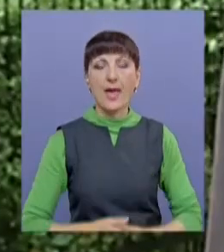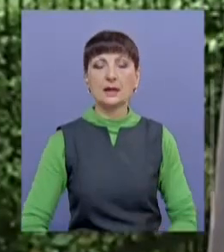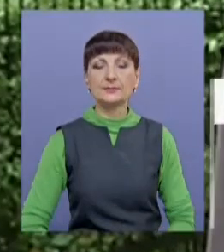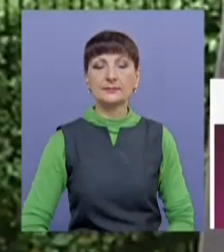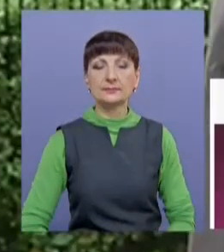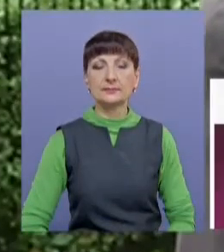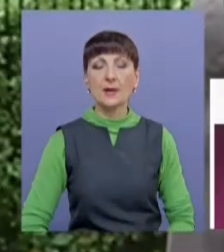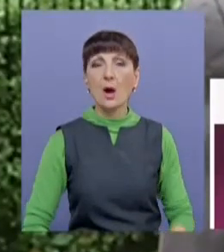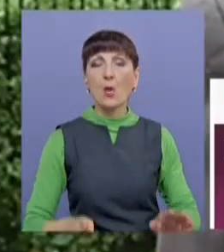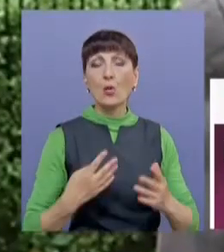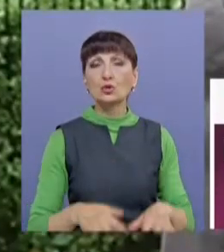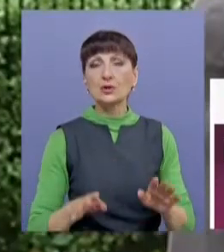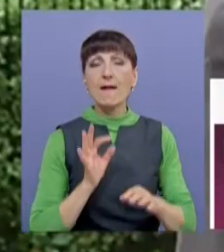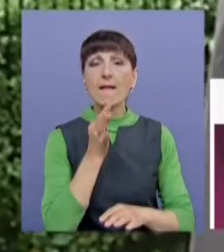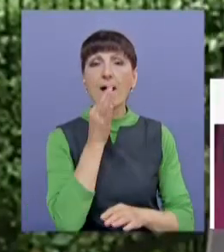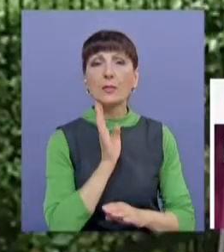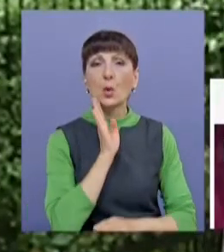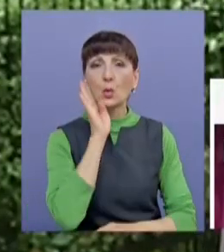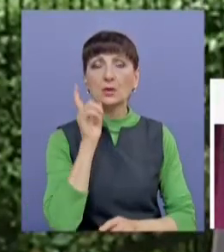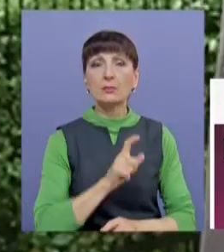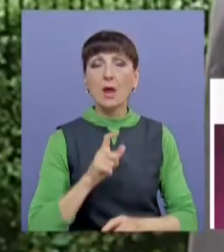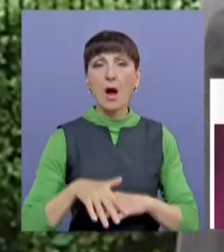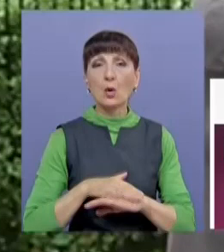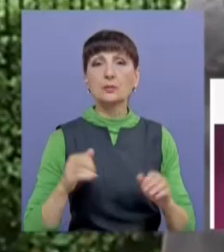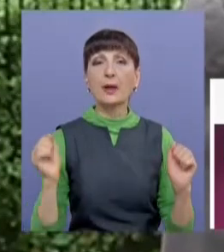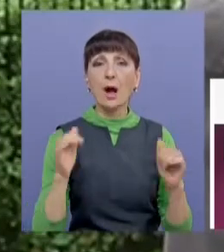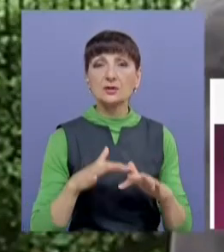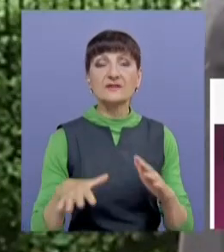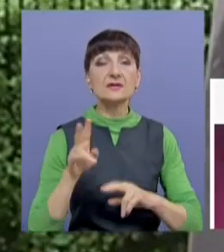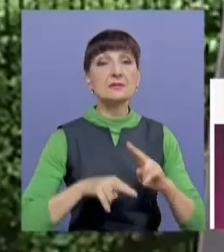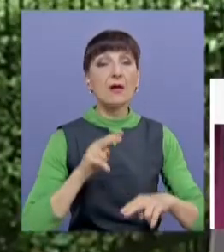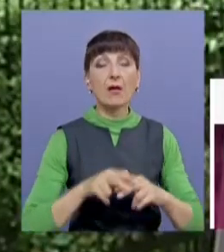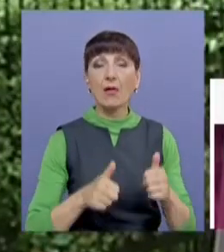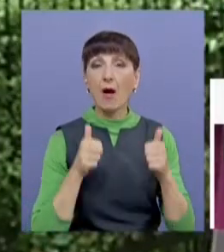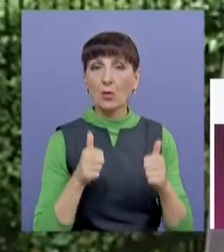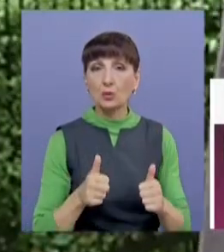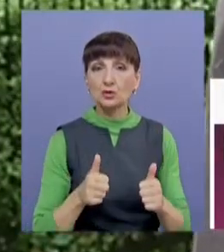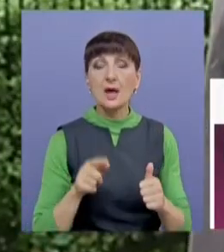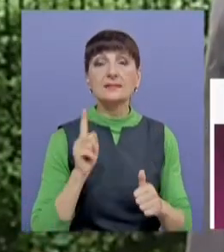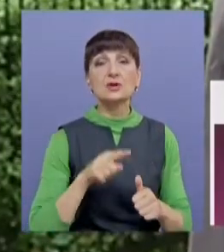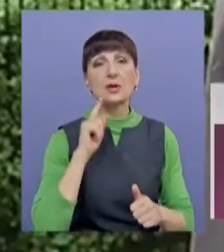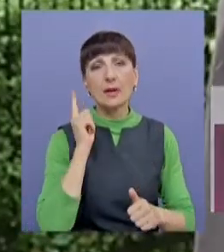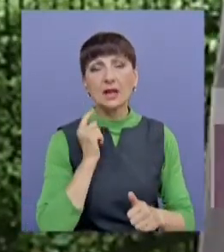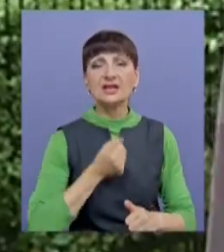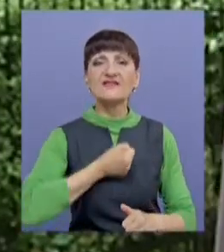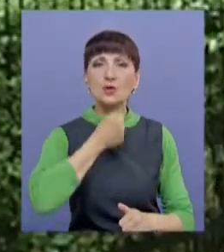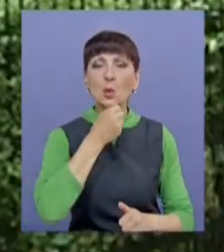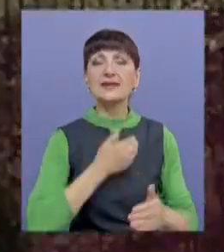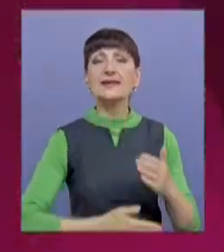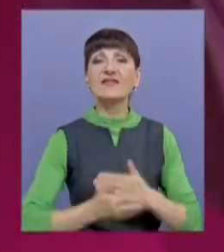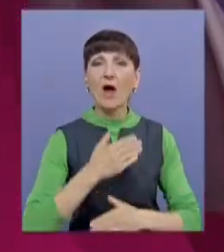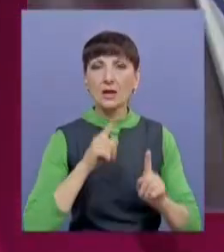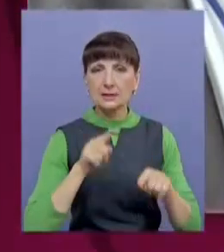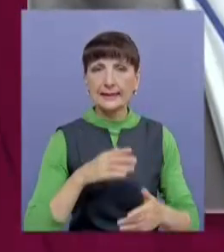утра народ подходит. Настроение хорошее, люди все посещают. Тут есть и молодые, и взрослые, и инвалиды среди